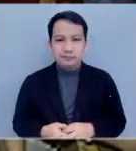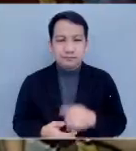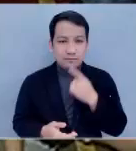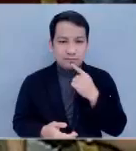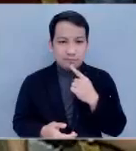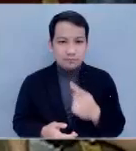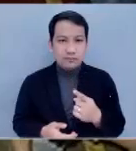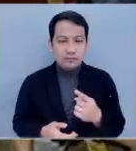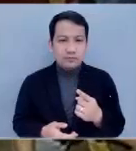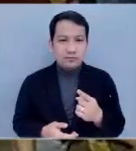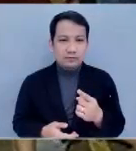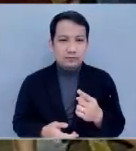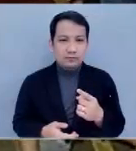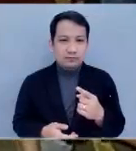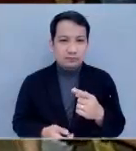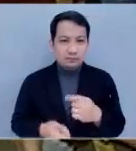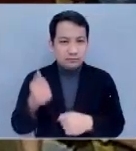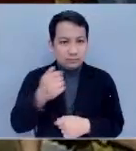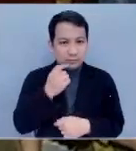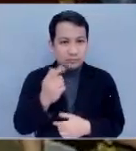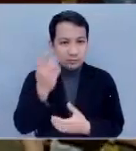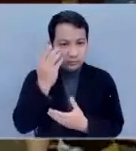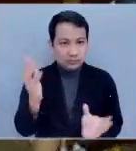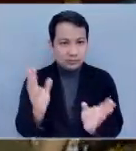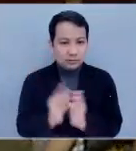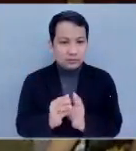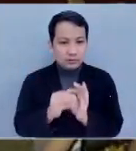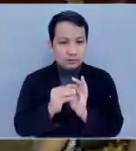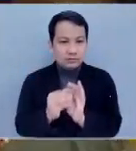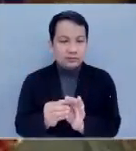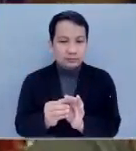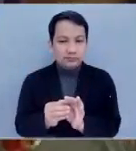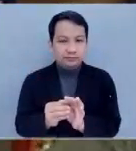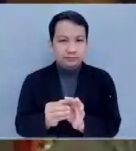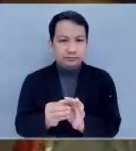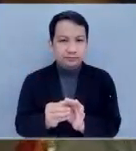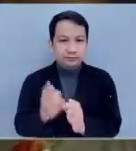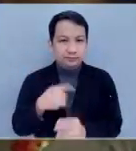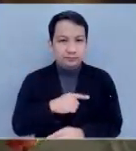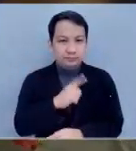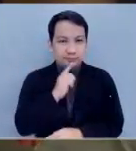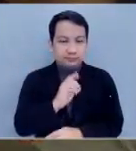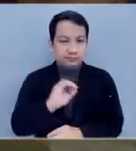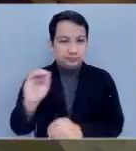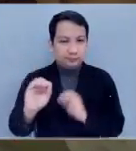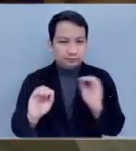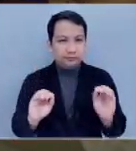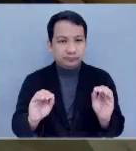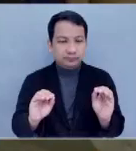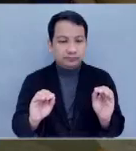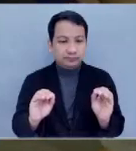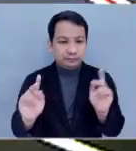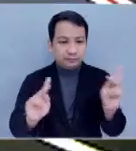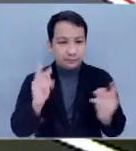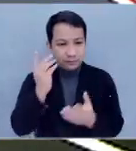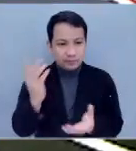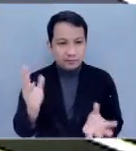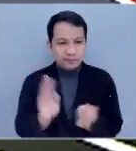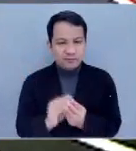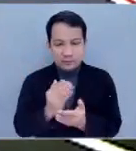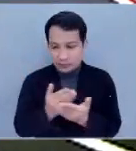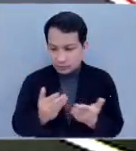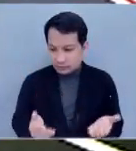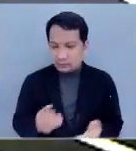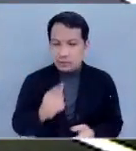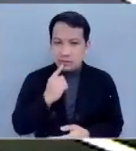napabangon tuloy sila at napatakbo sa labas dahil sa Sigaw ng kanilang kapitbahay kanya-kanyang hakot ang mga residente ng kanilang si Aling